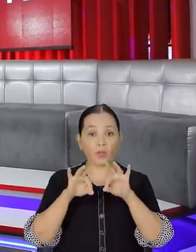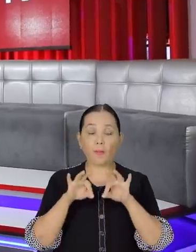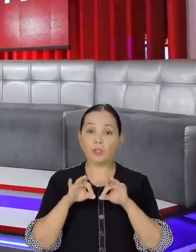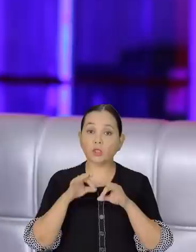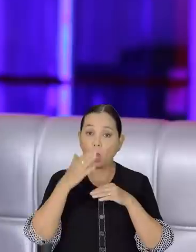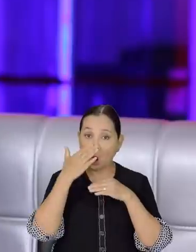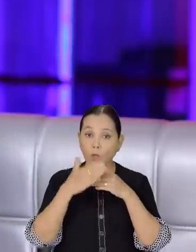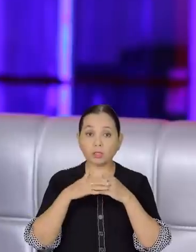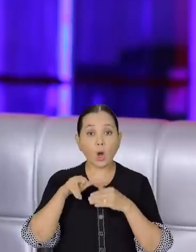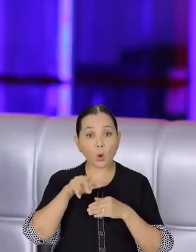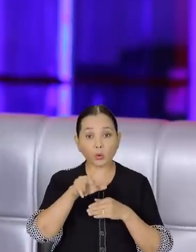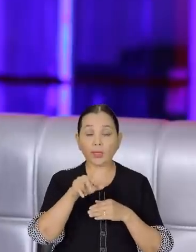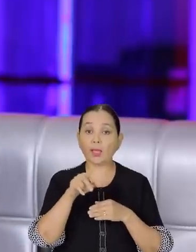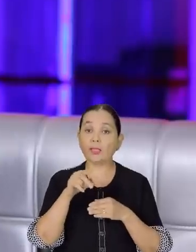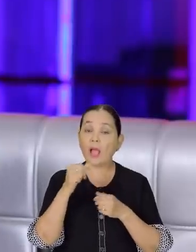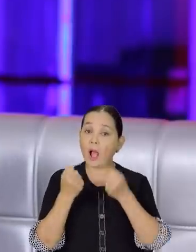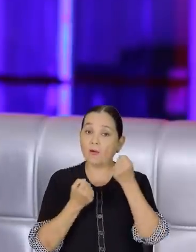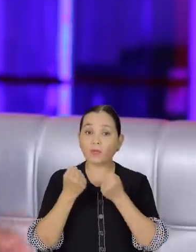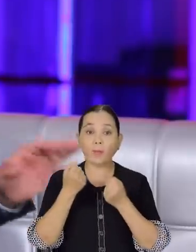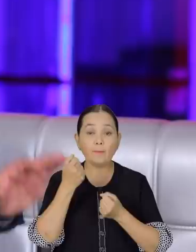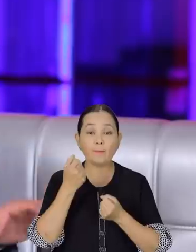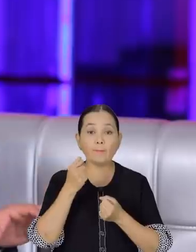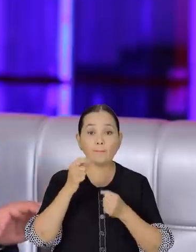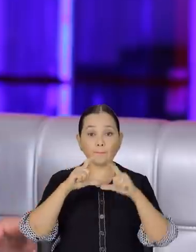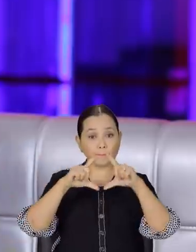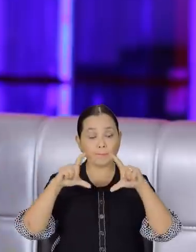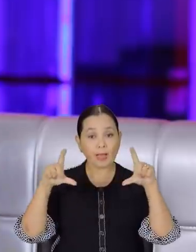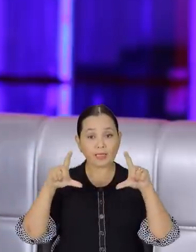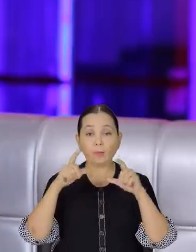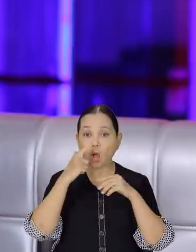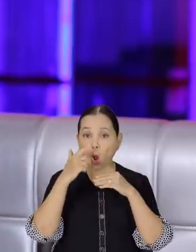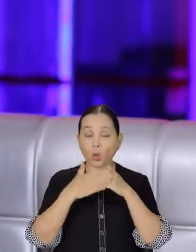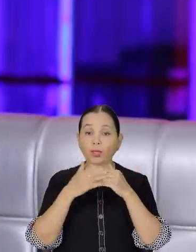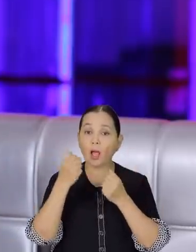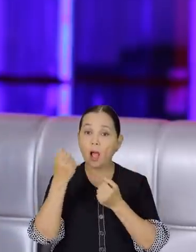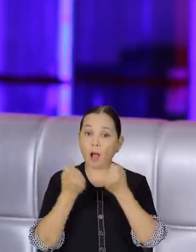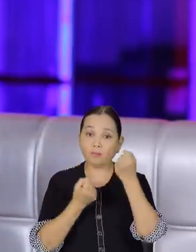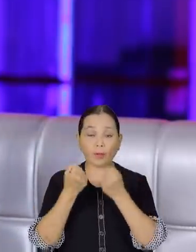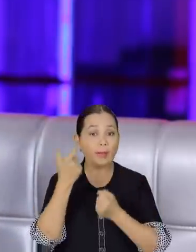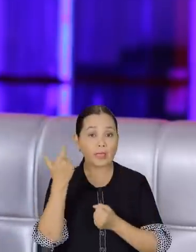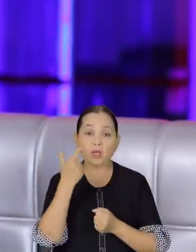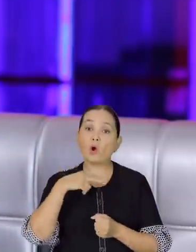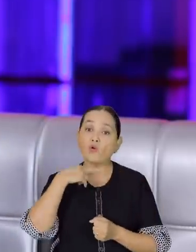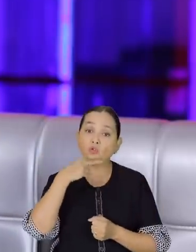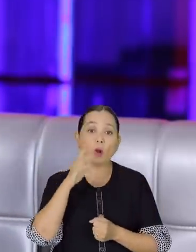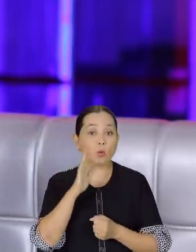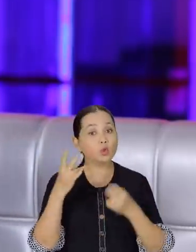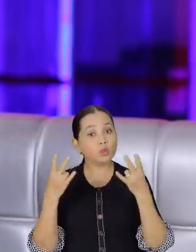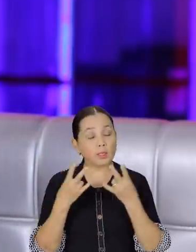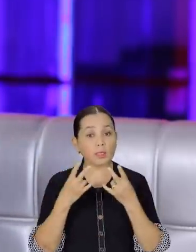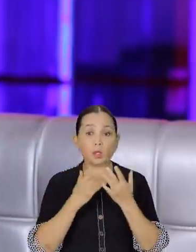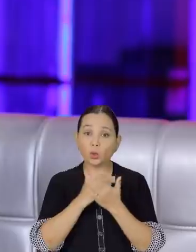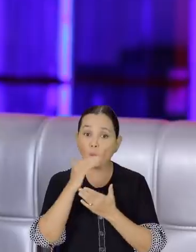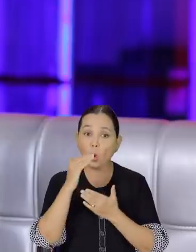Avtomashinalar oldidan o'tayotgan har qanday avtomobil egasi, maktablar oldidan o'tayotgan har qanday avtomobil egasi hushyor bo'lishi